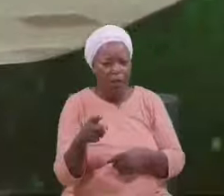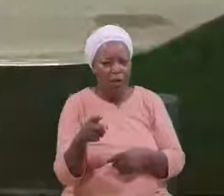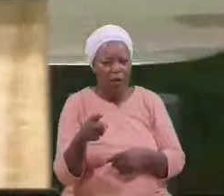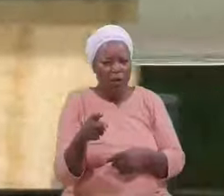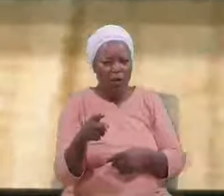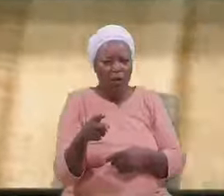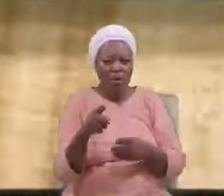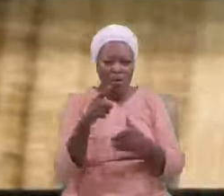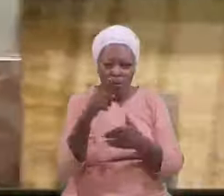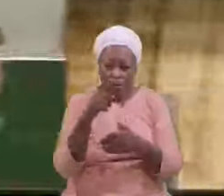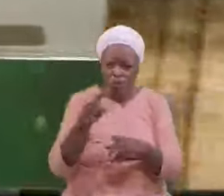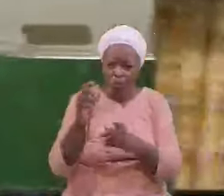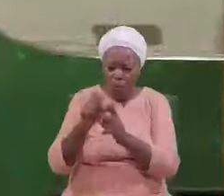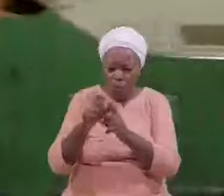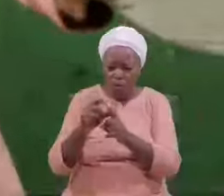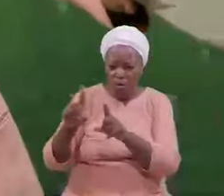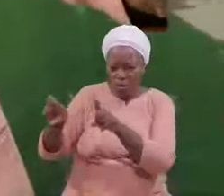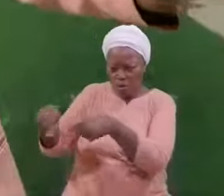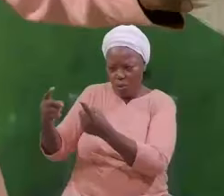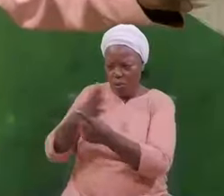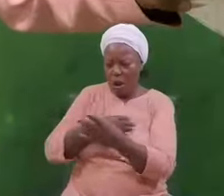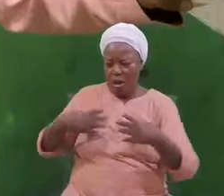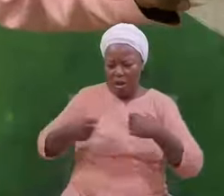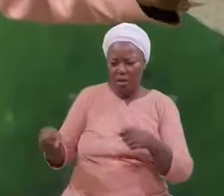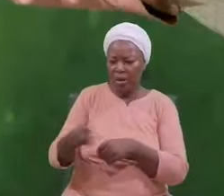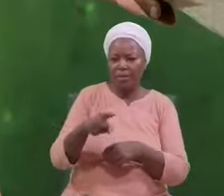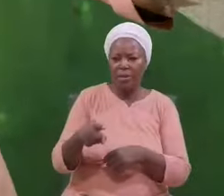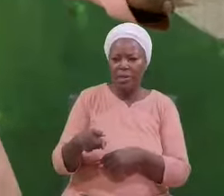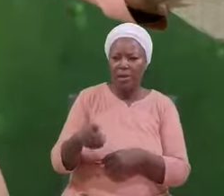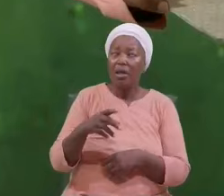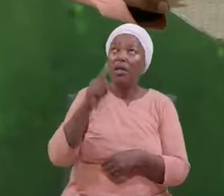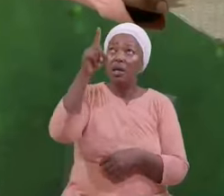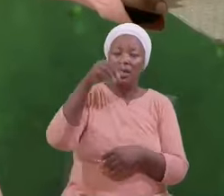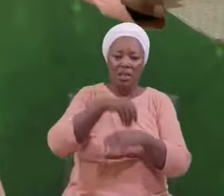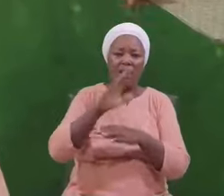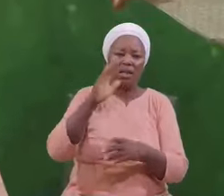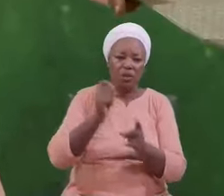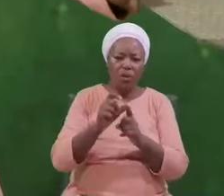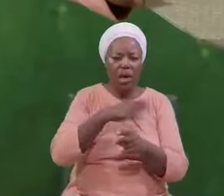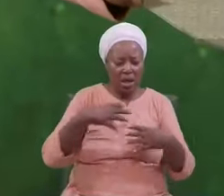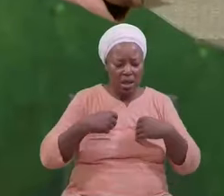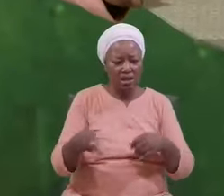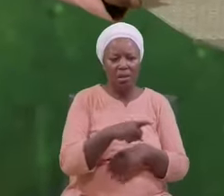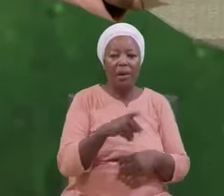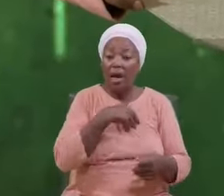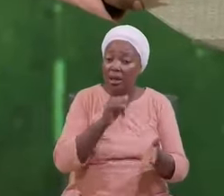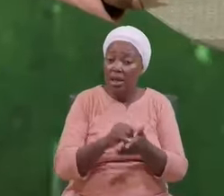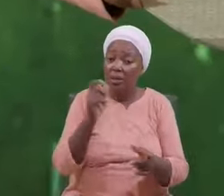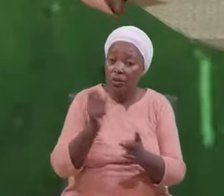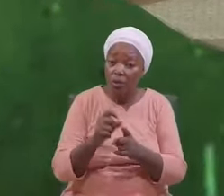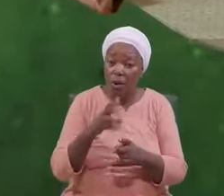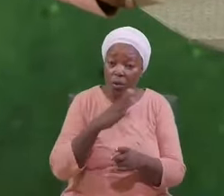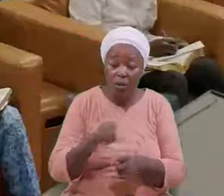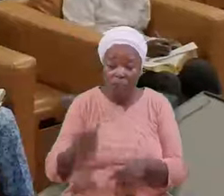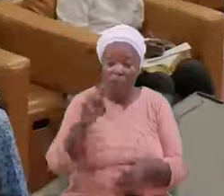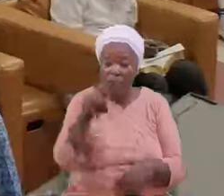Parole va le guérir. Il envoie sa parole et les guérit. La parole va